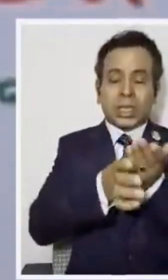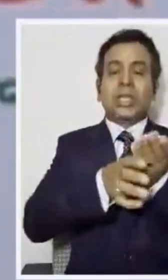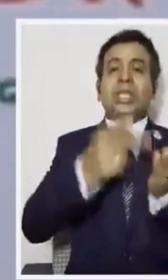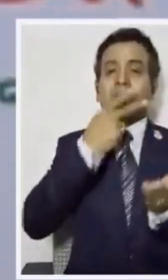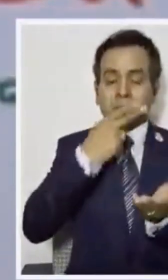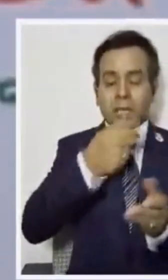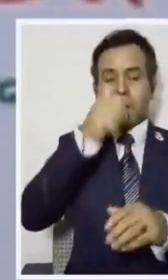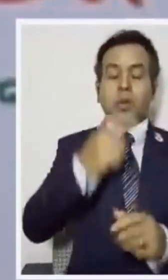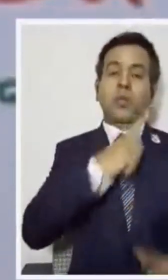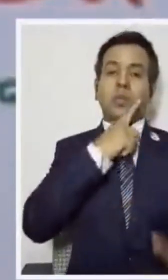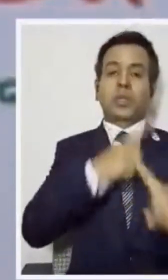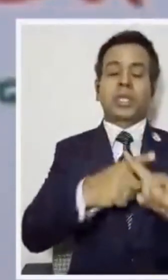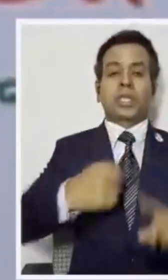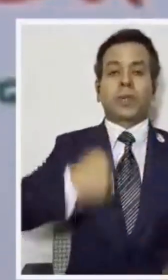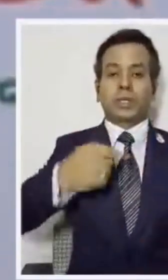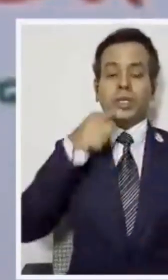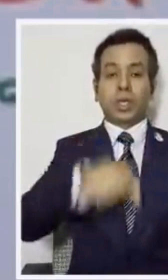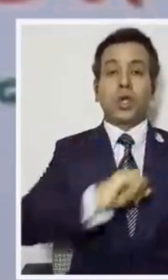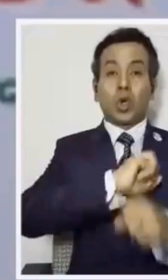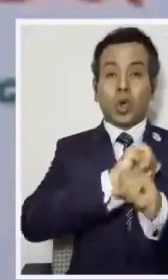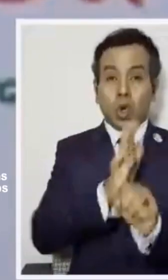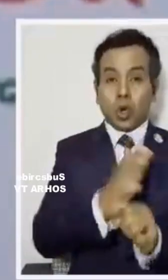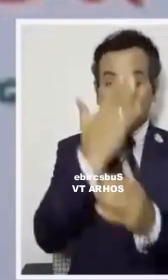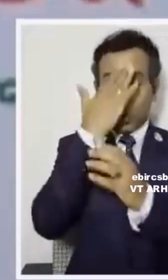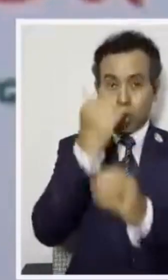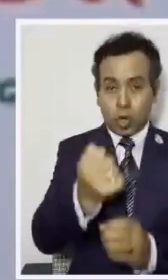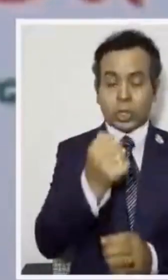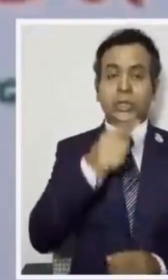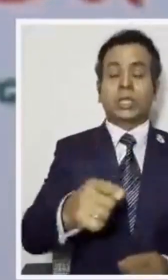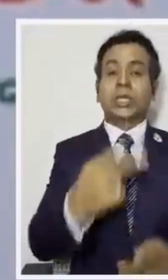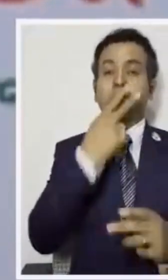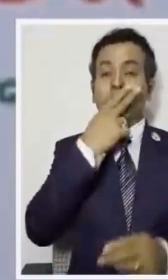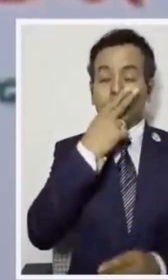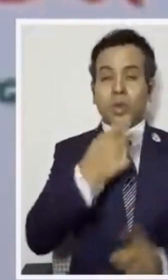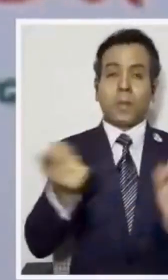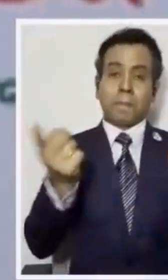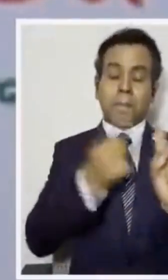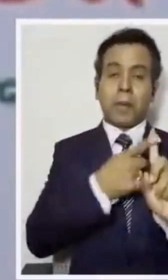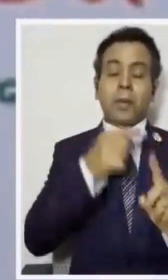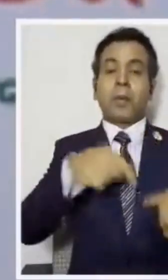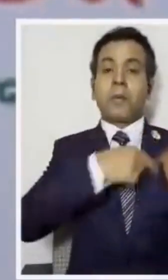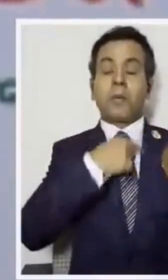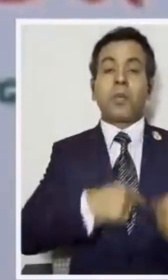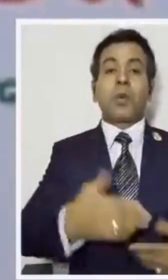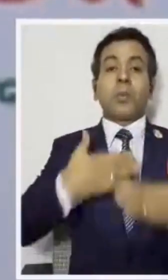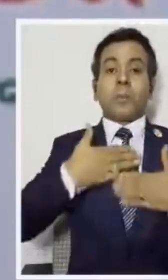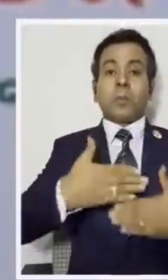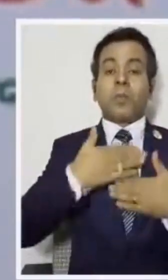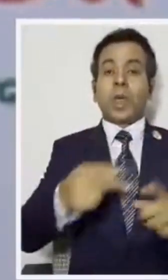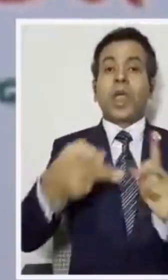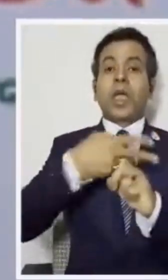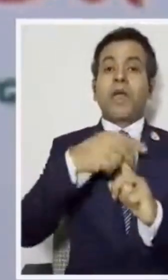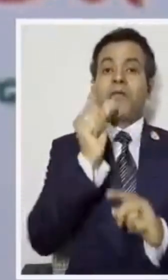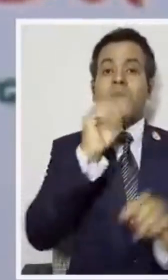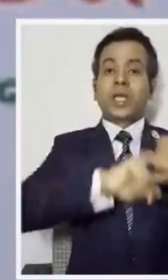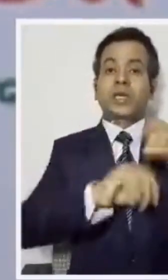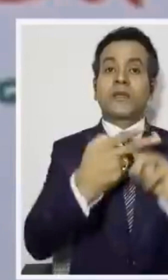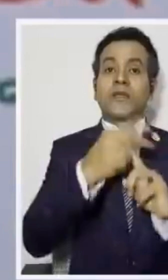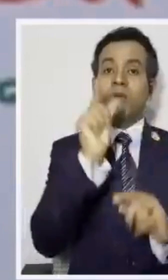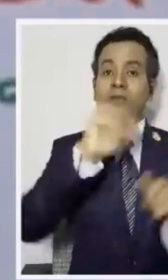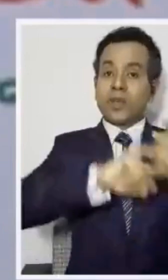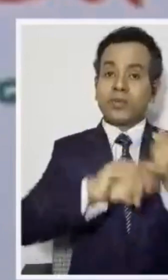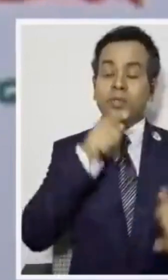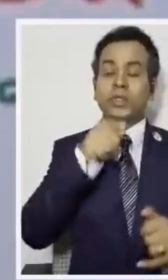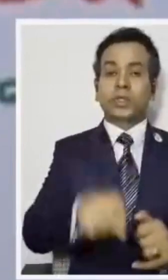ফুসফুস ক্ষতিগ্রস্ত হয়, শ্বাসতন্ত্রে জটিল রোগের সৃষ্টি হয়, শ্বাসকষ্ট হয় এবং করোনা ভাইরাস সংক্রমণে ঝুঁকি দ্বিগুণ